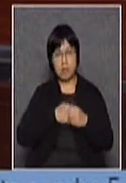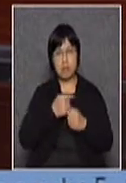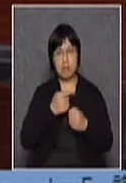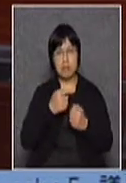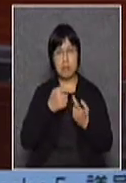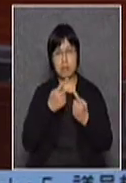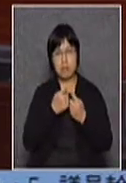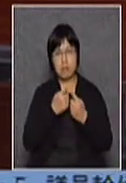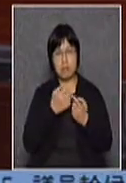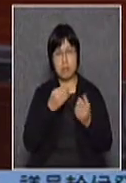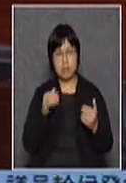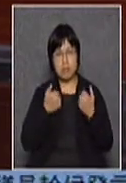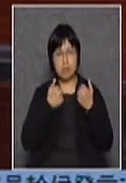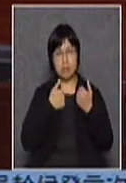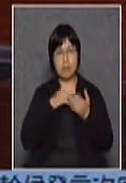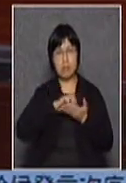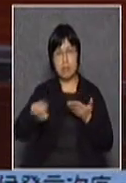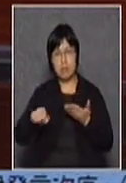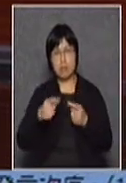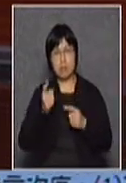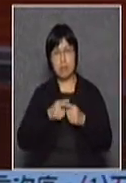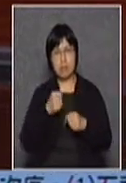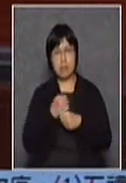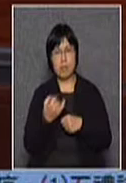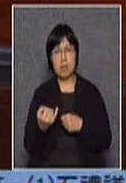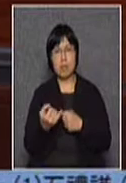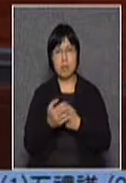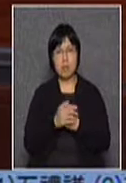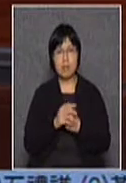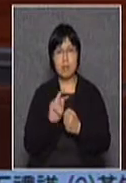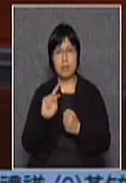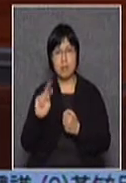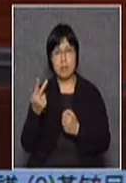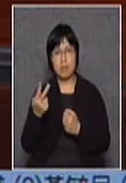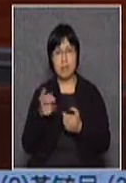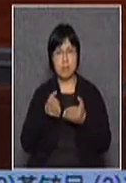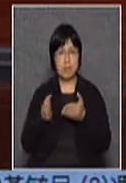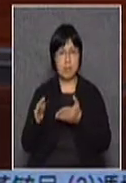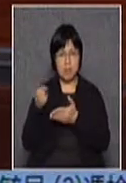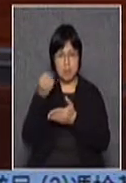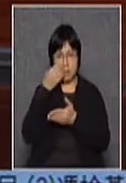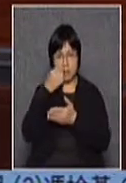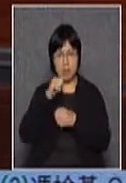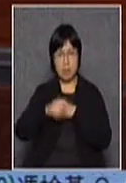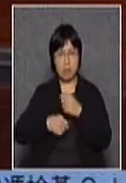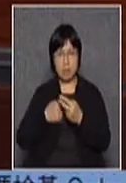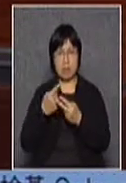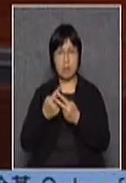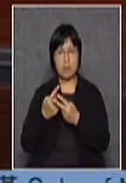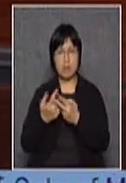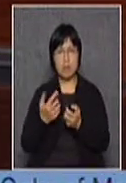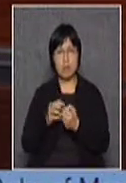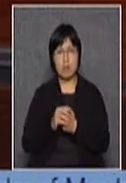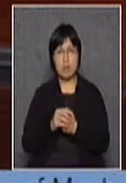層嘅利益嘅一個嘅荒謬嘅做法。這個是變相咧，係對呢個嘅香港嘅勞工階層咧，係進一